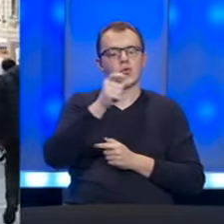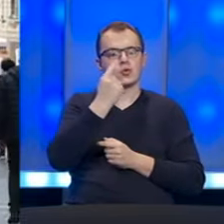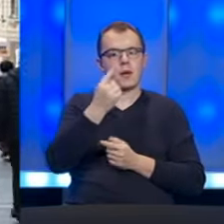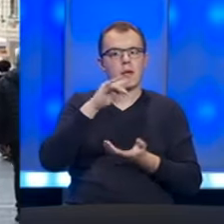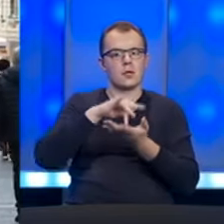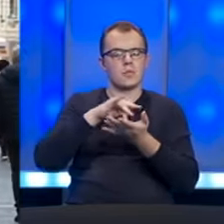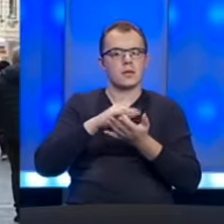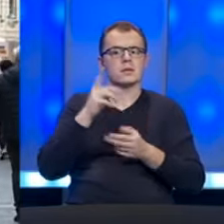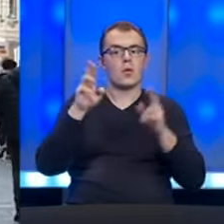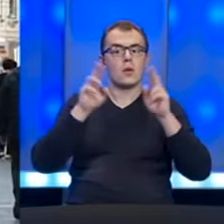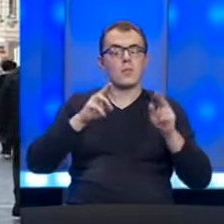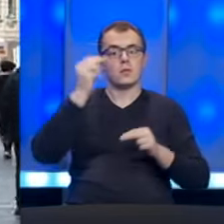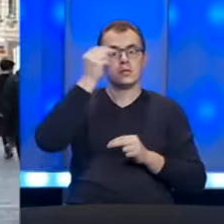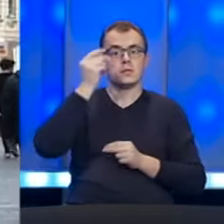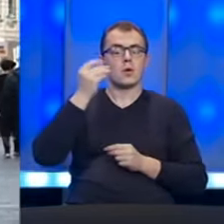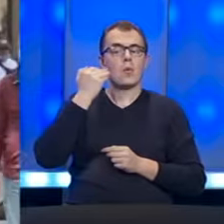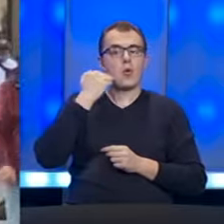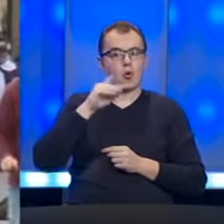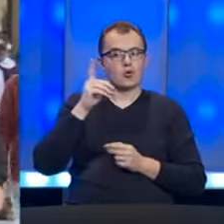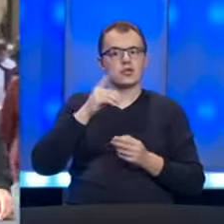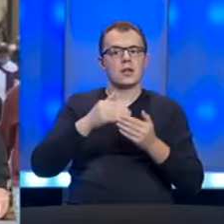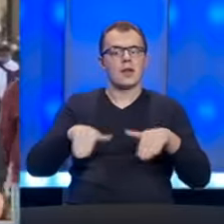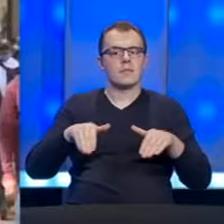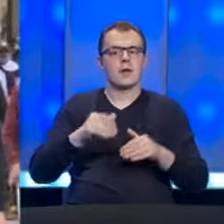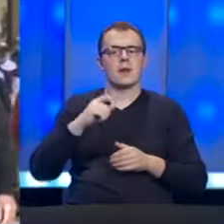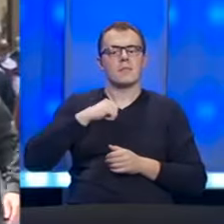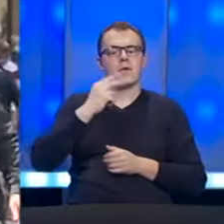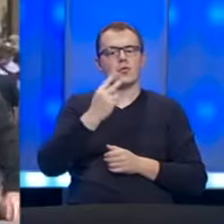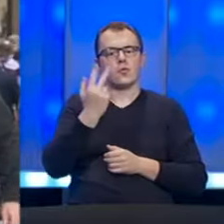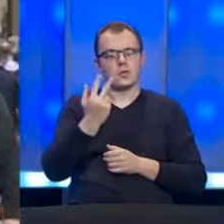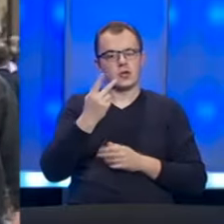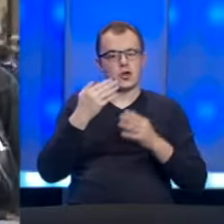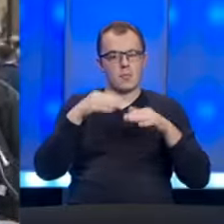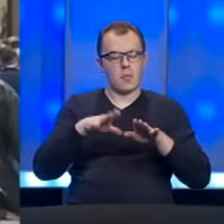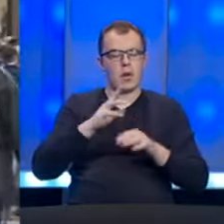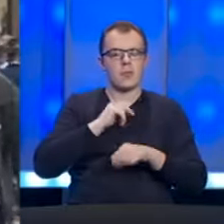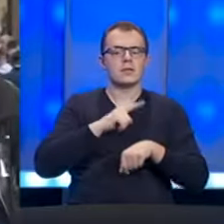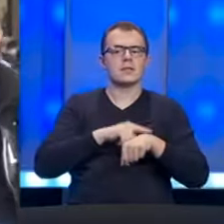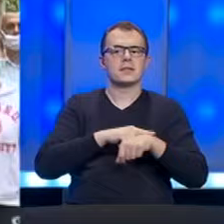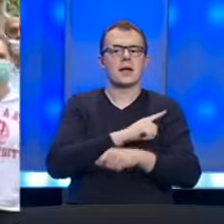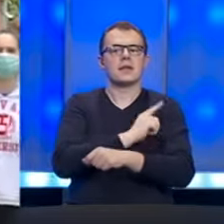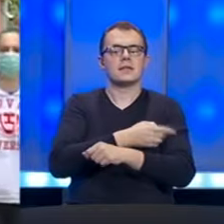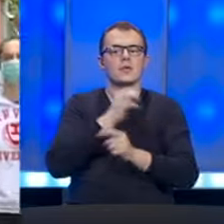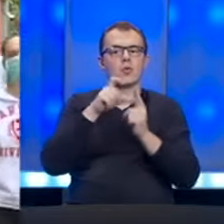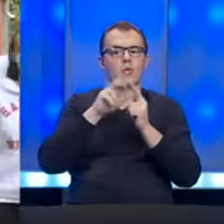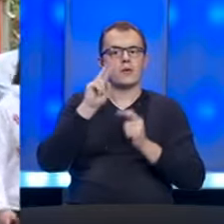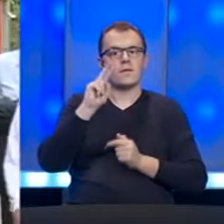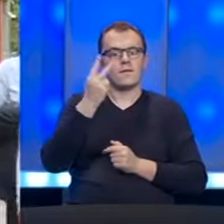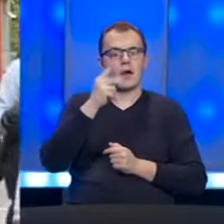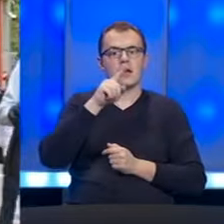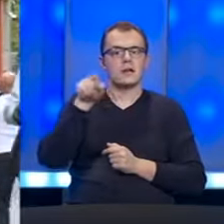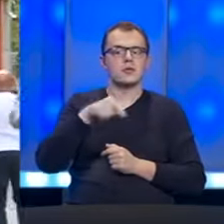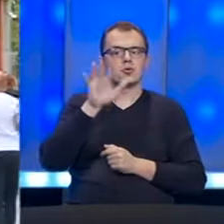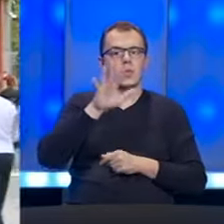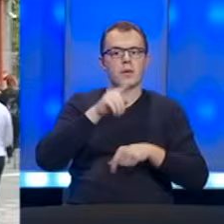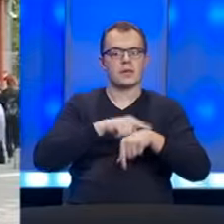mjestu. U Republici Srpskoj oštrije mjere 1., 2. i 3. maja policijski sat na snazi je od 12 do